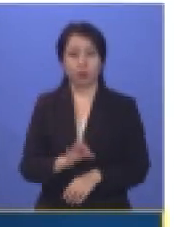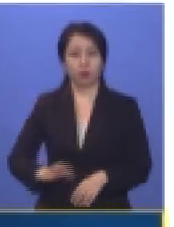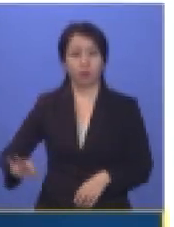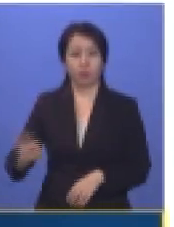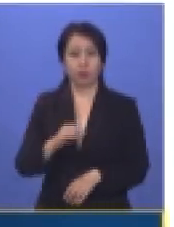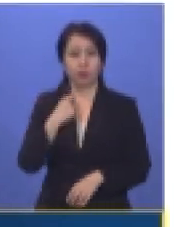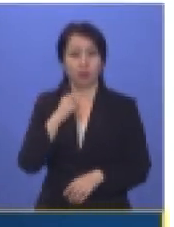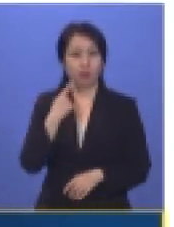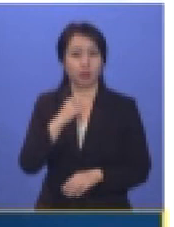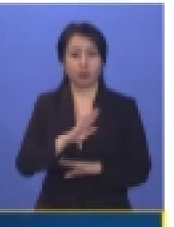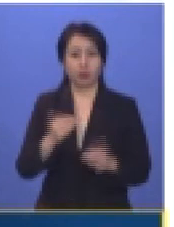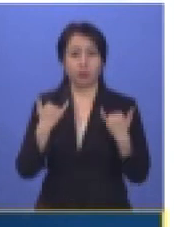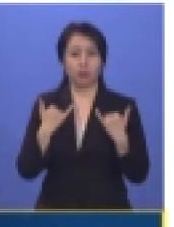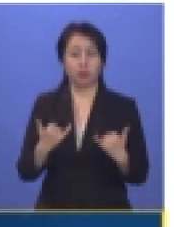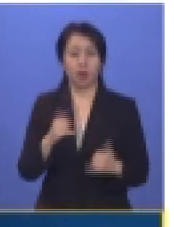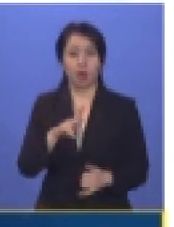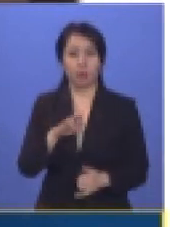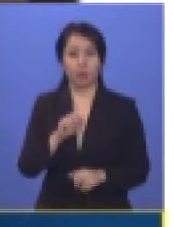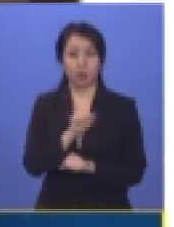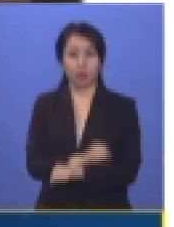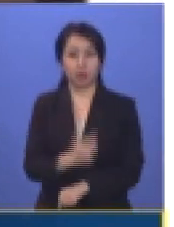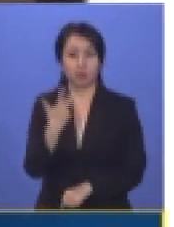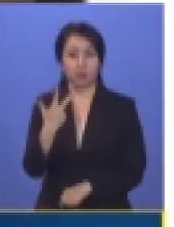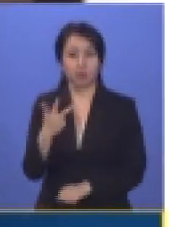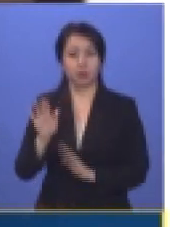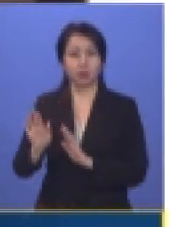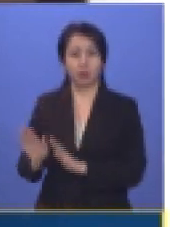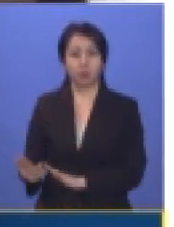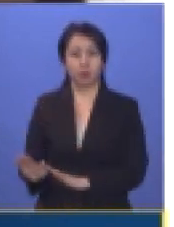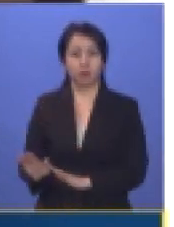акимата не сообщают. Теперь у Кумара Аксакалова осталось три заместителя вместо пяти.